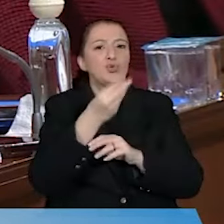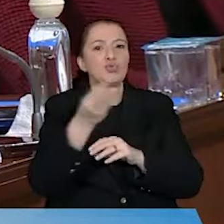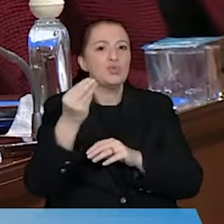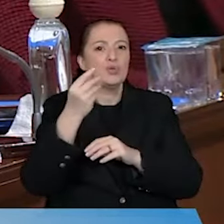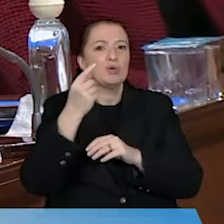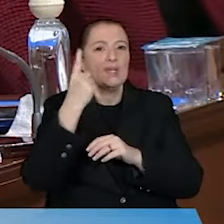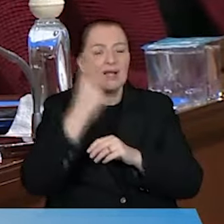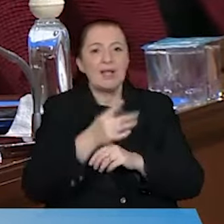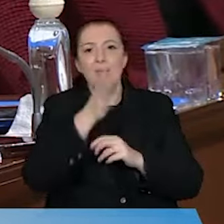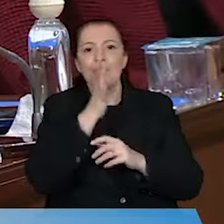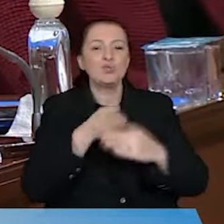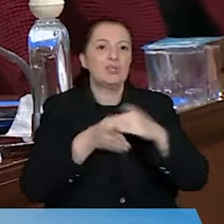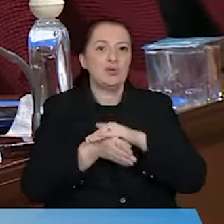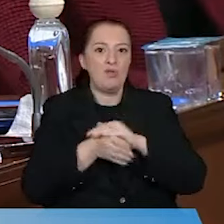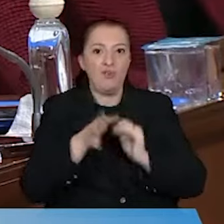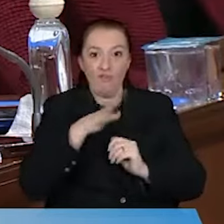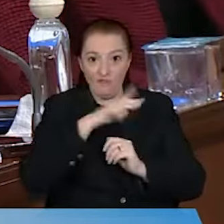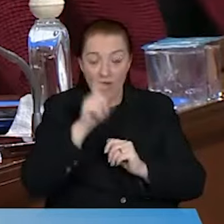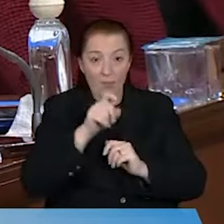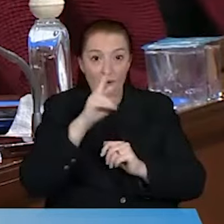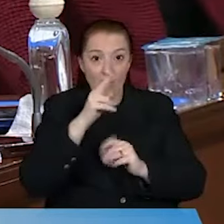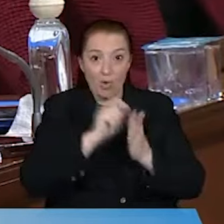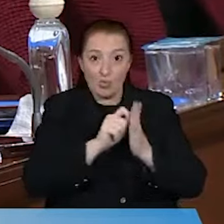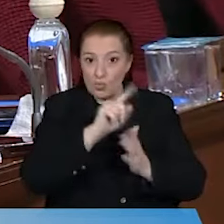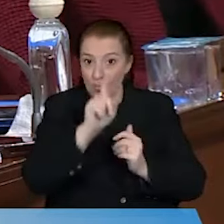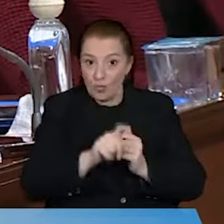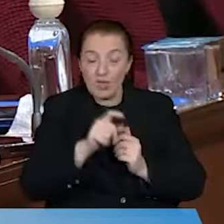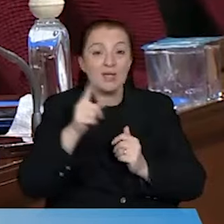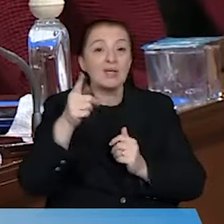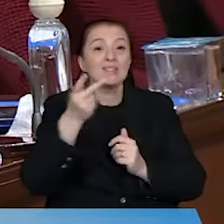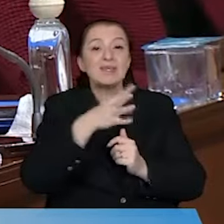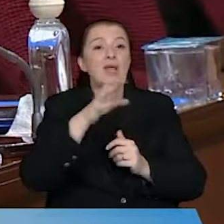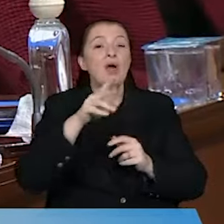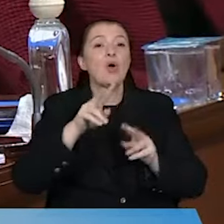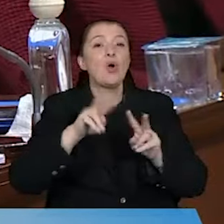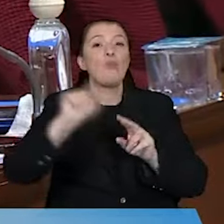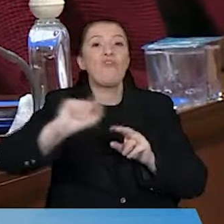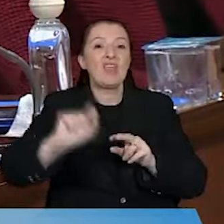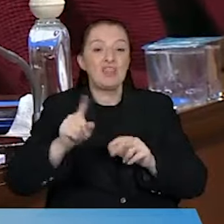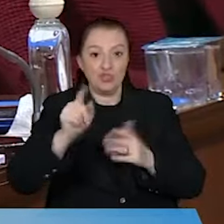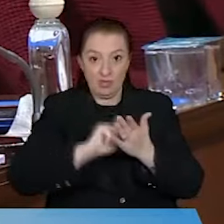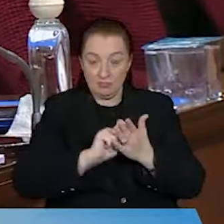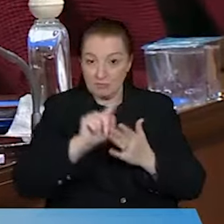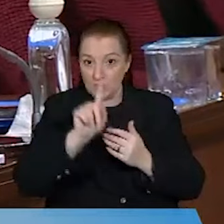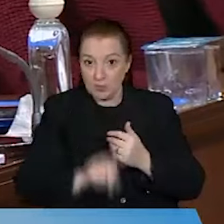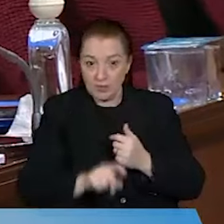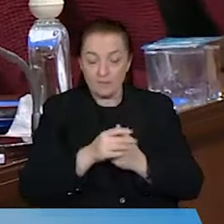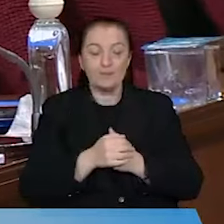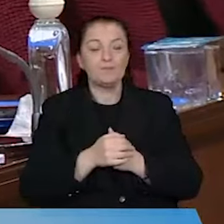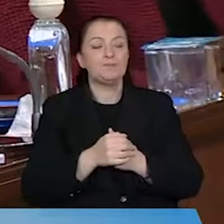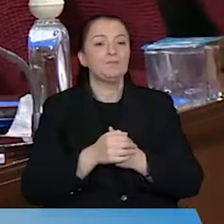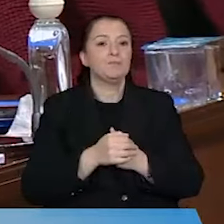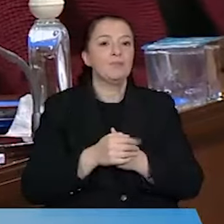ilk 500'e giriyor. Var mı Sayıştay raporlarında? Sayıştay Başkanı, Sayıştay Müfettişleri yazmış mı? Tabii ki